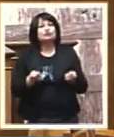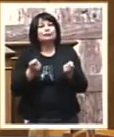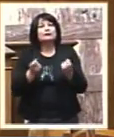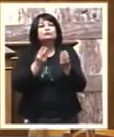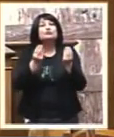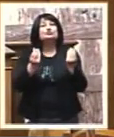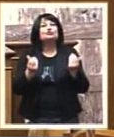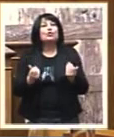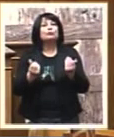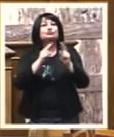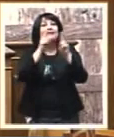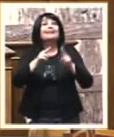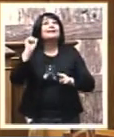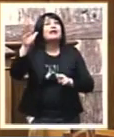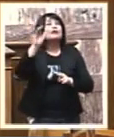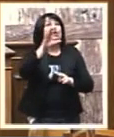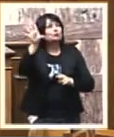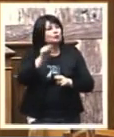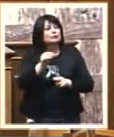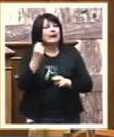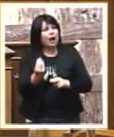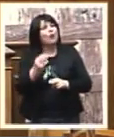πρακτικές διεθνώς. Θα αξιοποιήσουμε